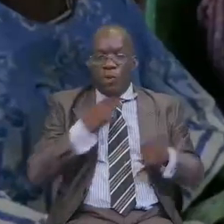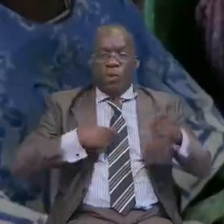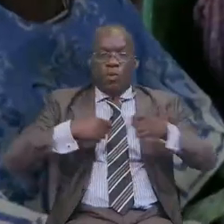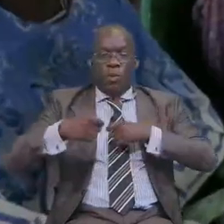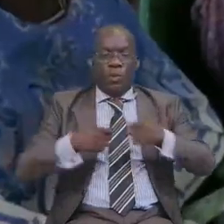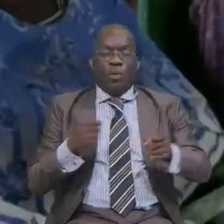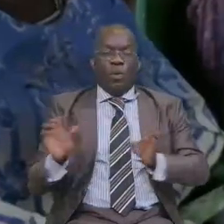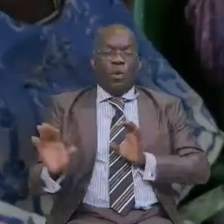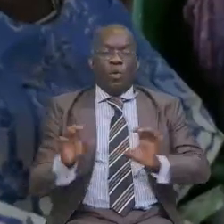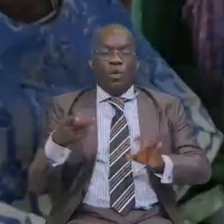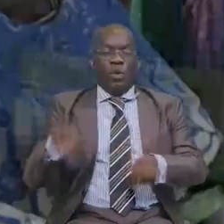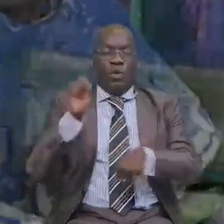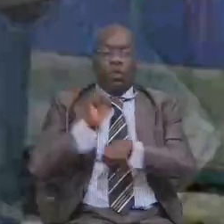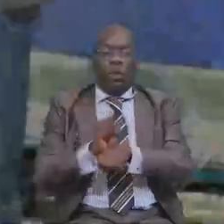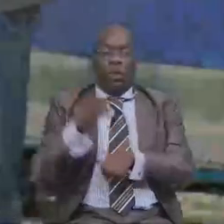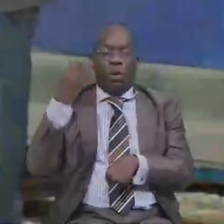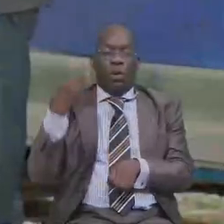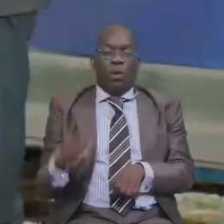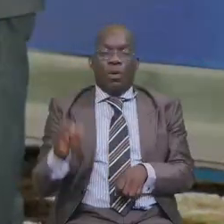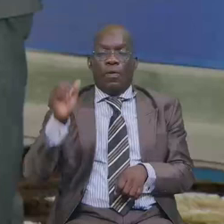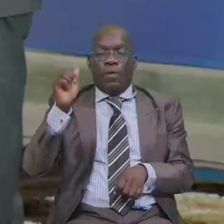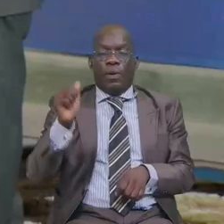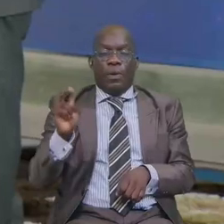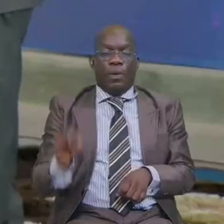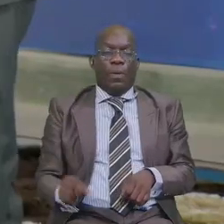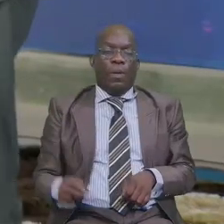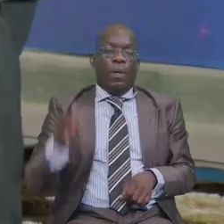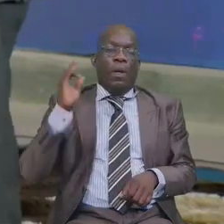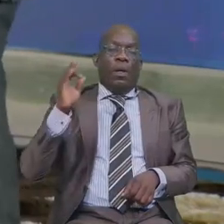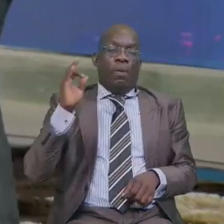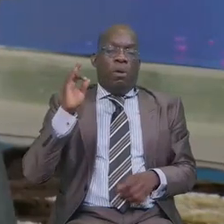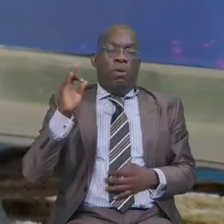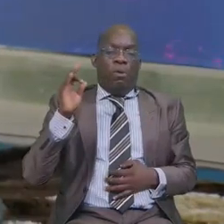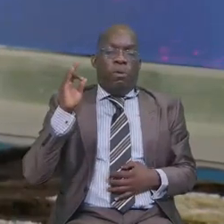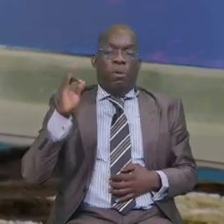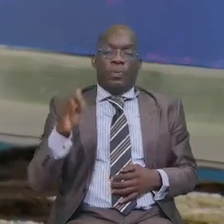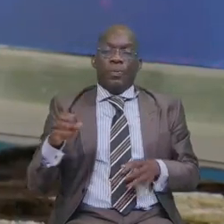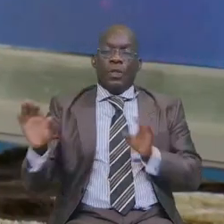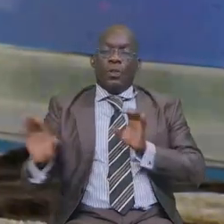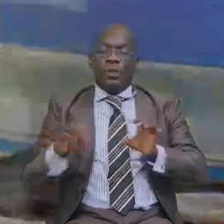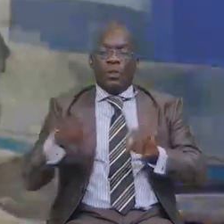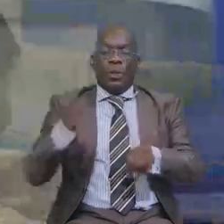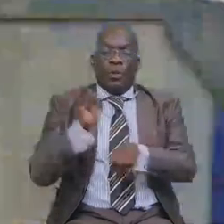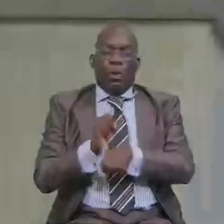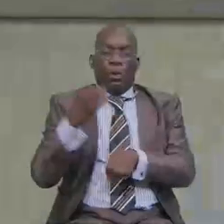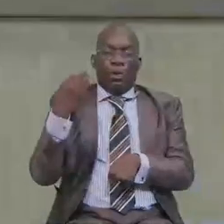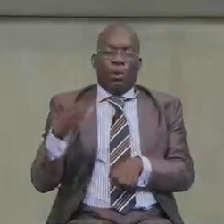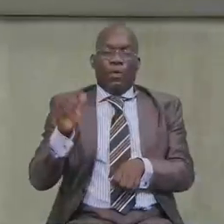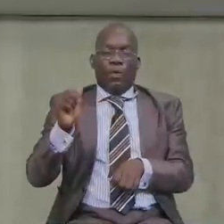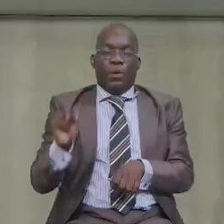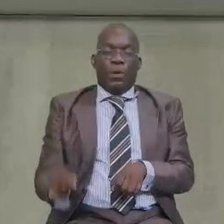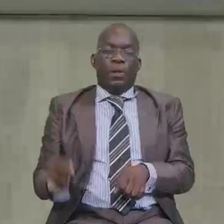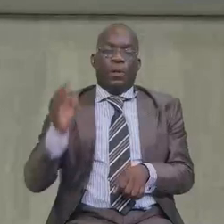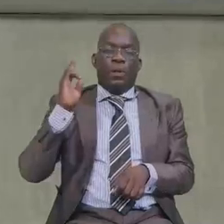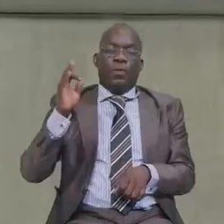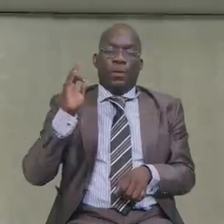Supporte les souffrances, fais l'œuvre d'un évangéliste. Fais l'œuvre d'un évangéliste.